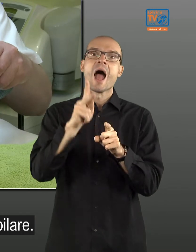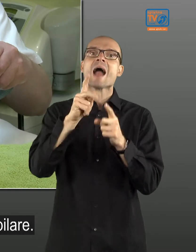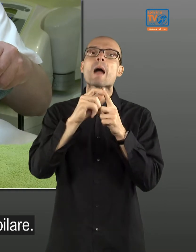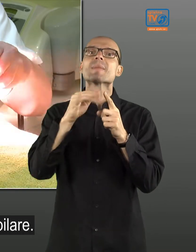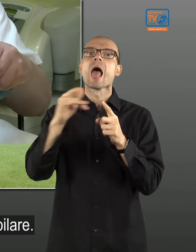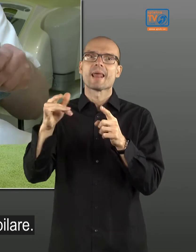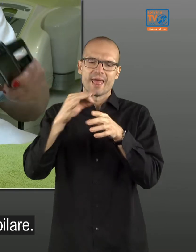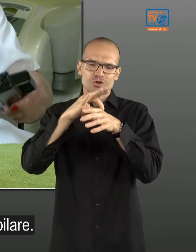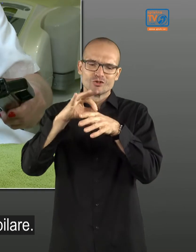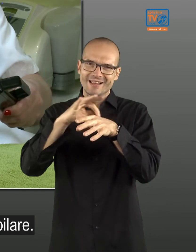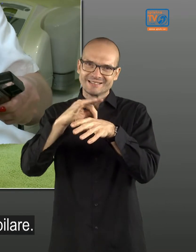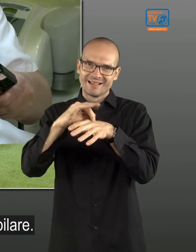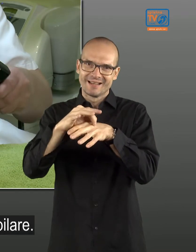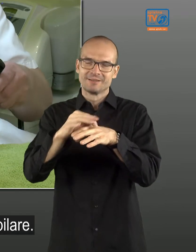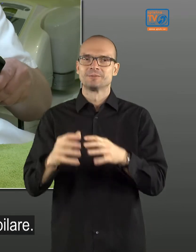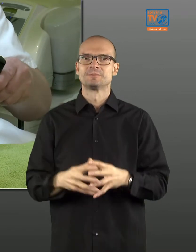kapilare.